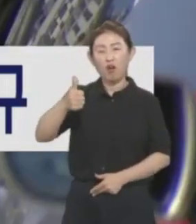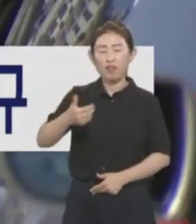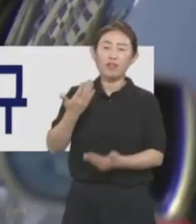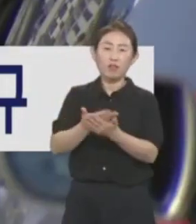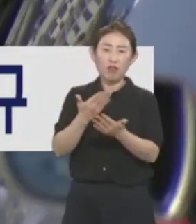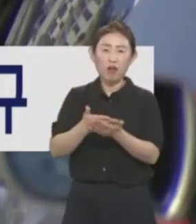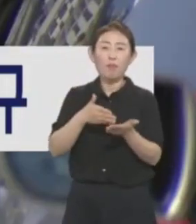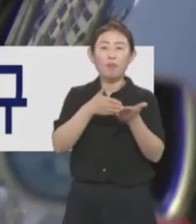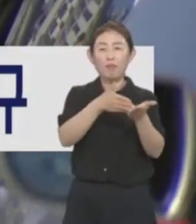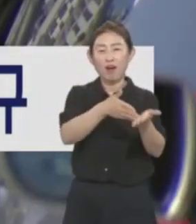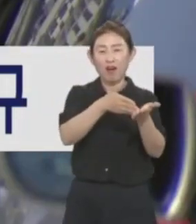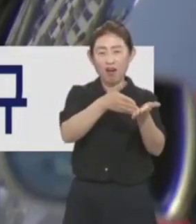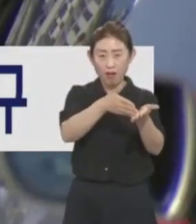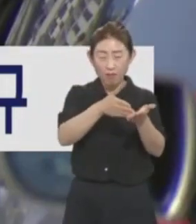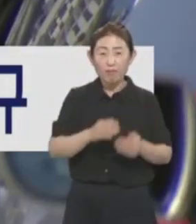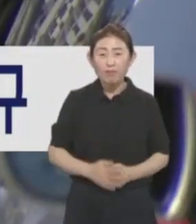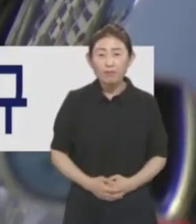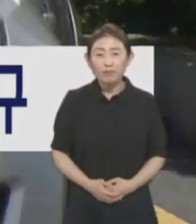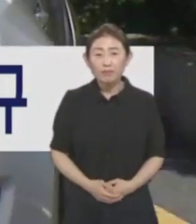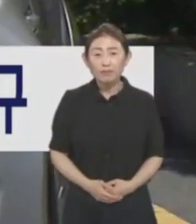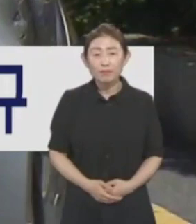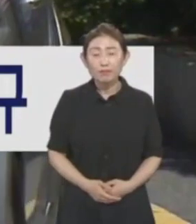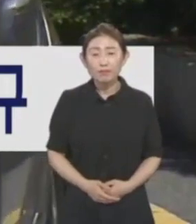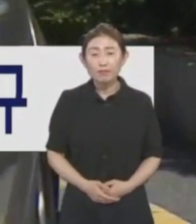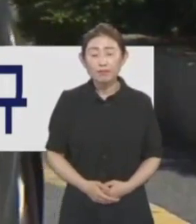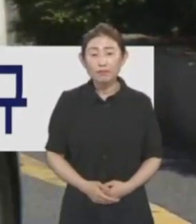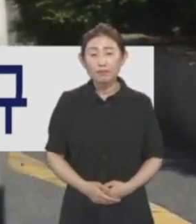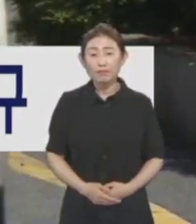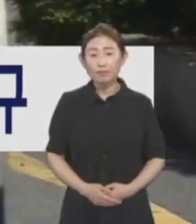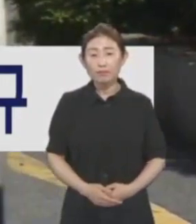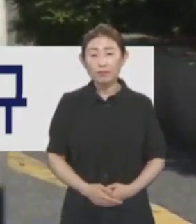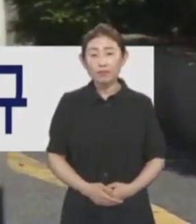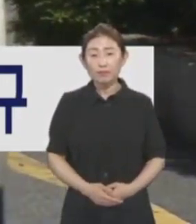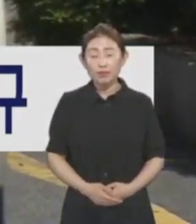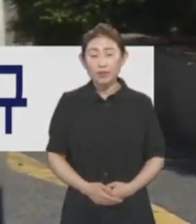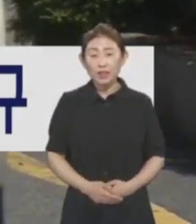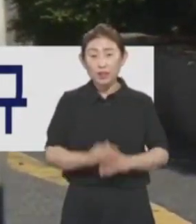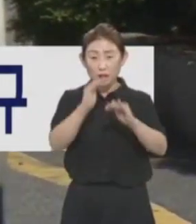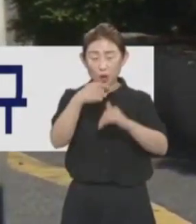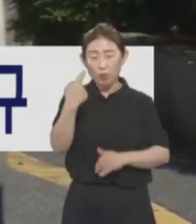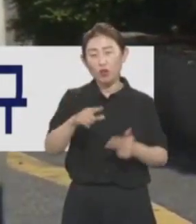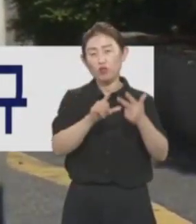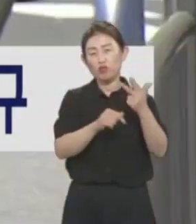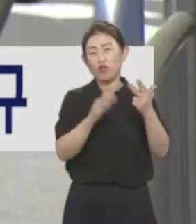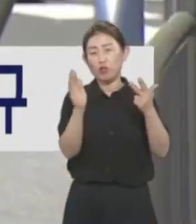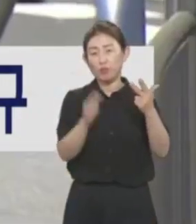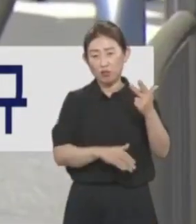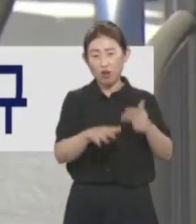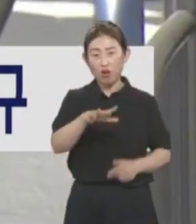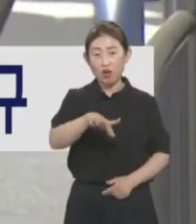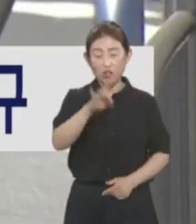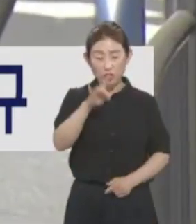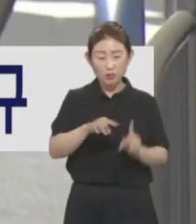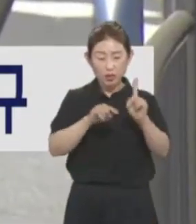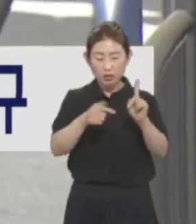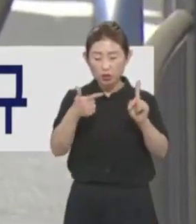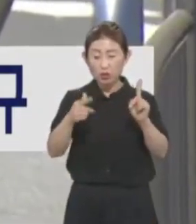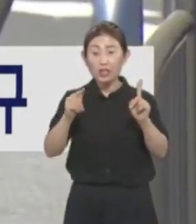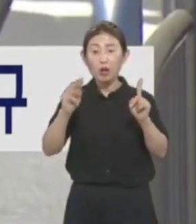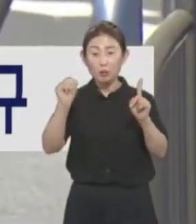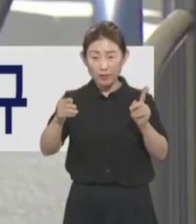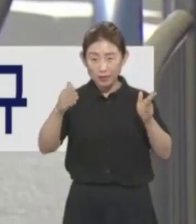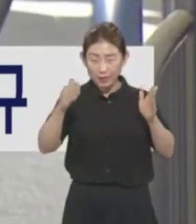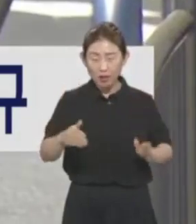가운데 택시요금 인상 여부에 관심이 모아지고 있습니다. 인상안은 오는 7월부터 최초